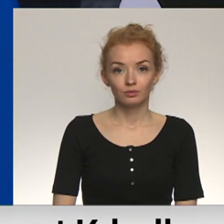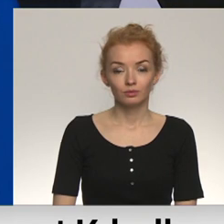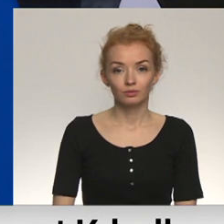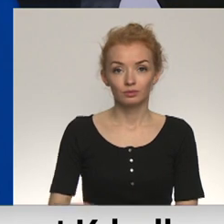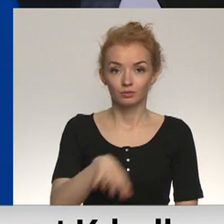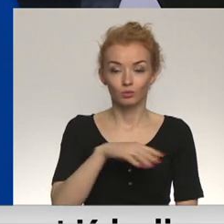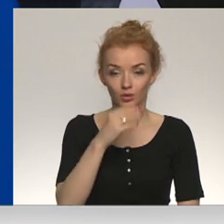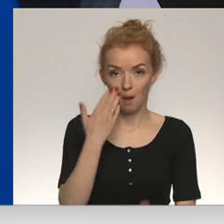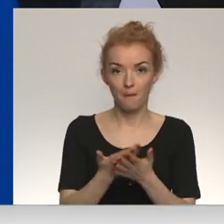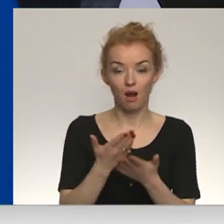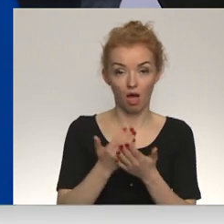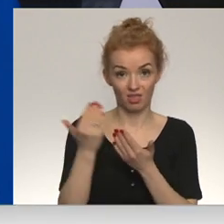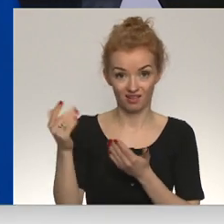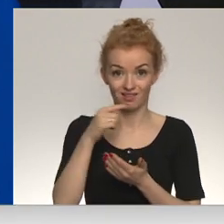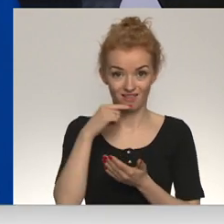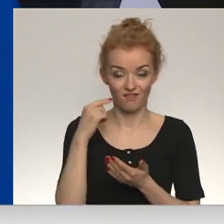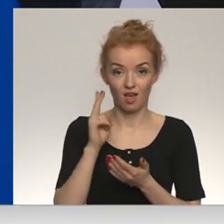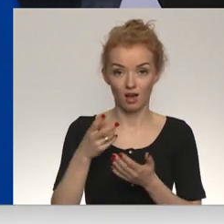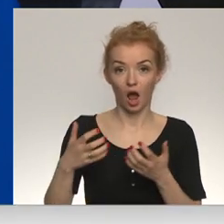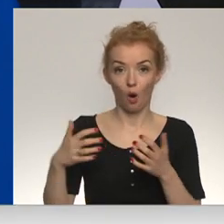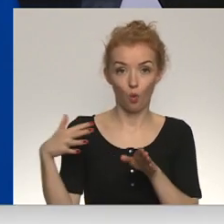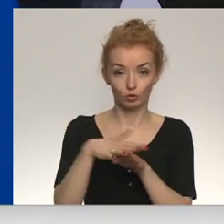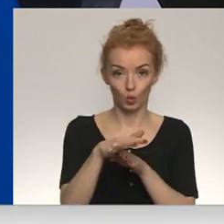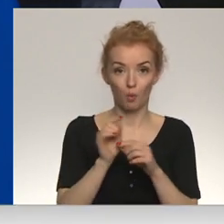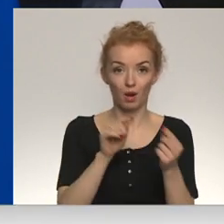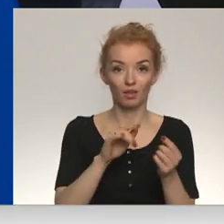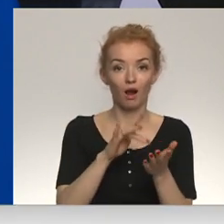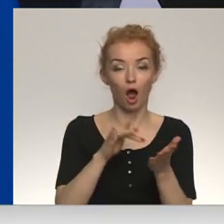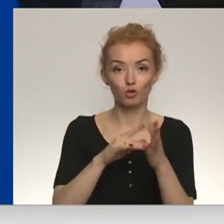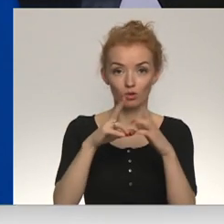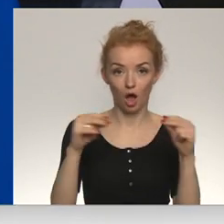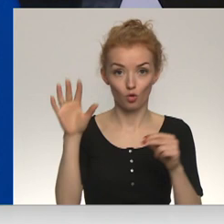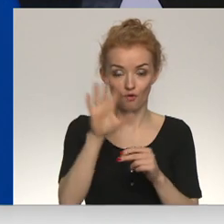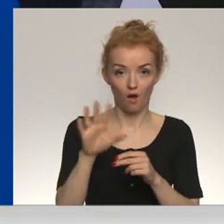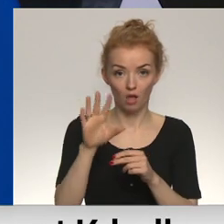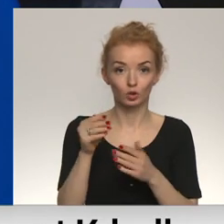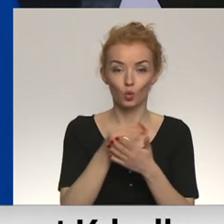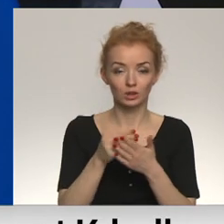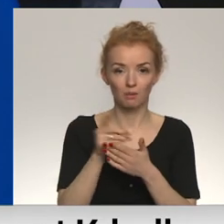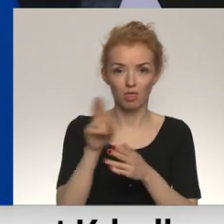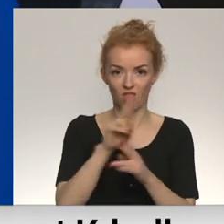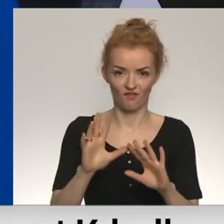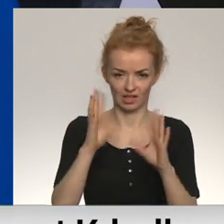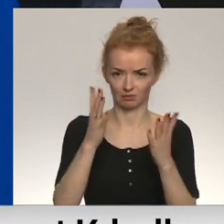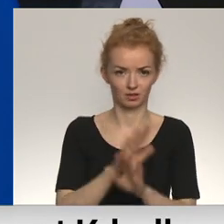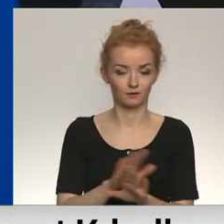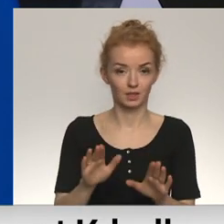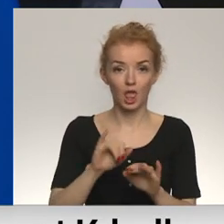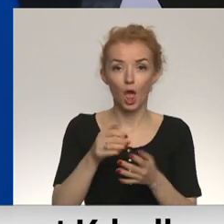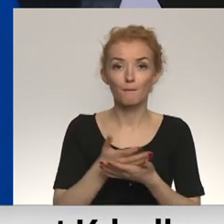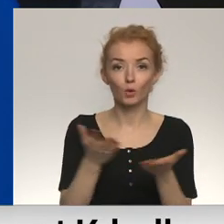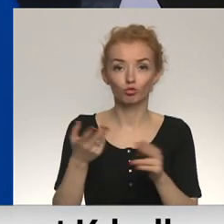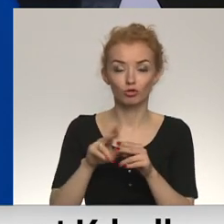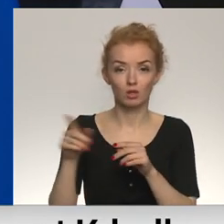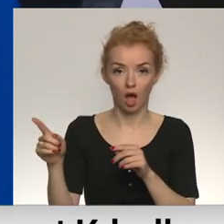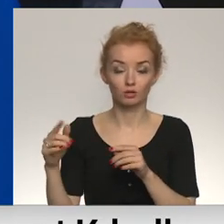Mums jāparāda Krievijai, ka agresija pret jebkuru NATO valsti no pirmā brīža ir nolemta neveiksmei. Jebkurš šāds trieciens